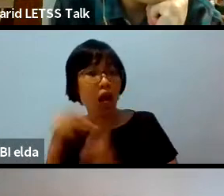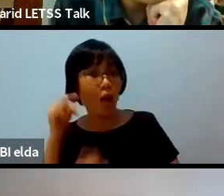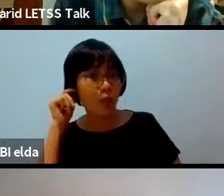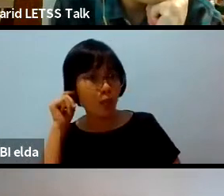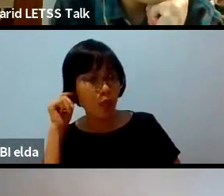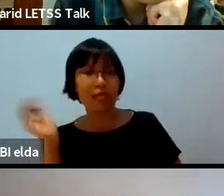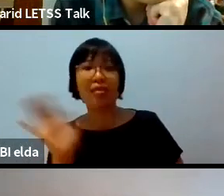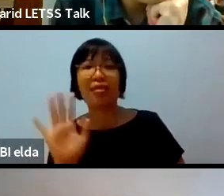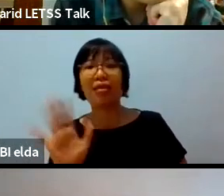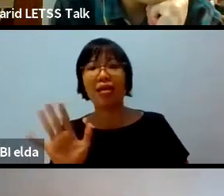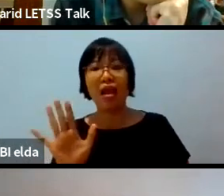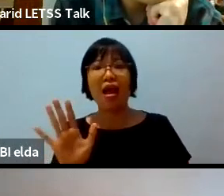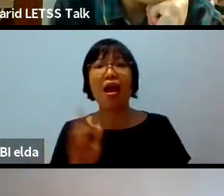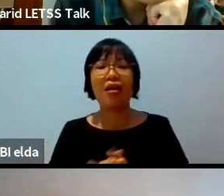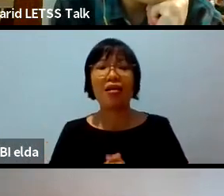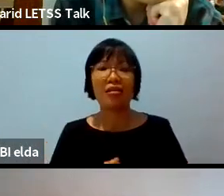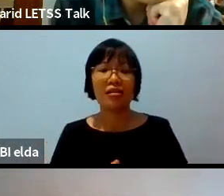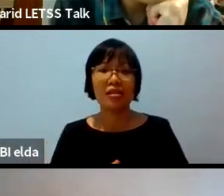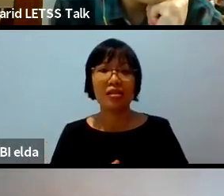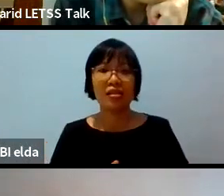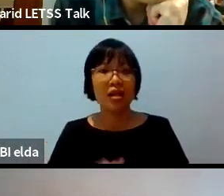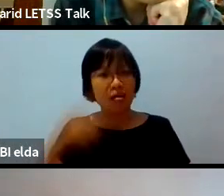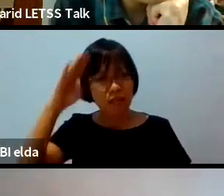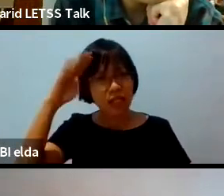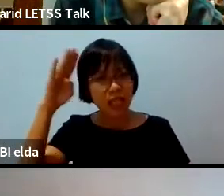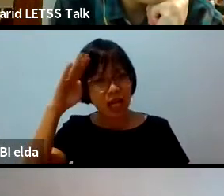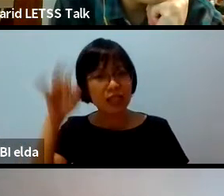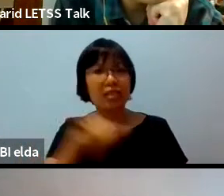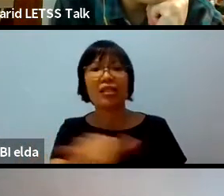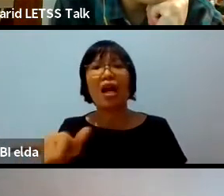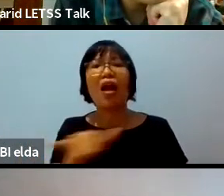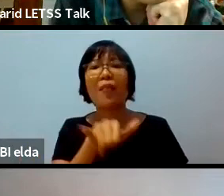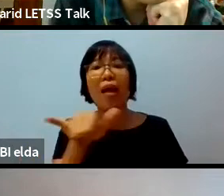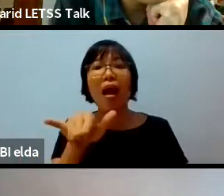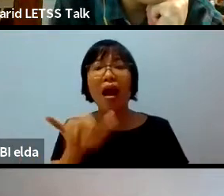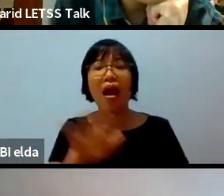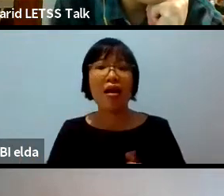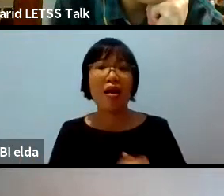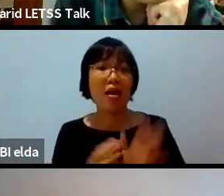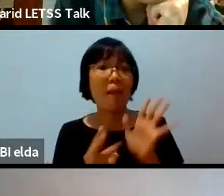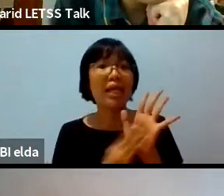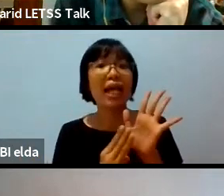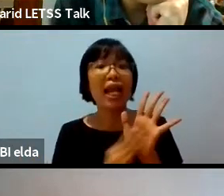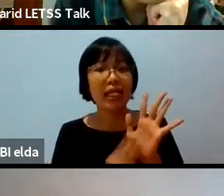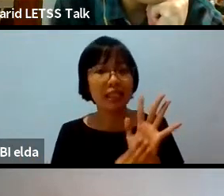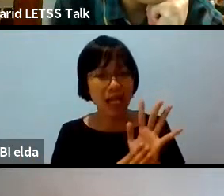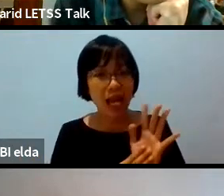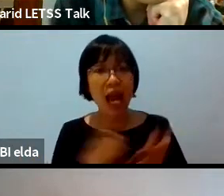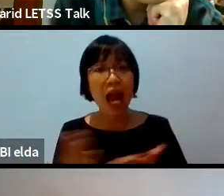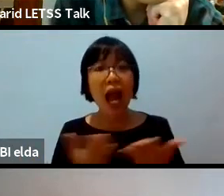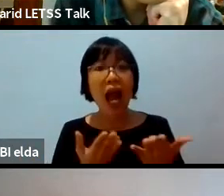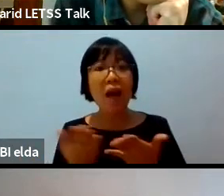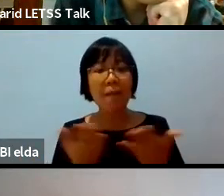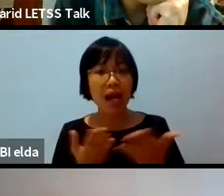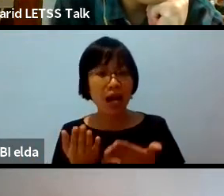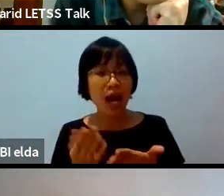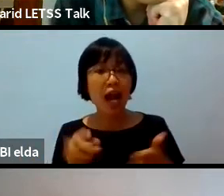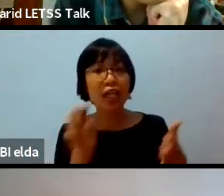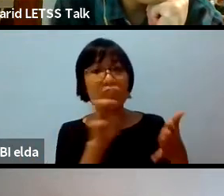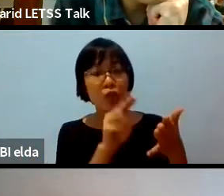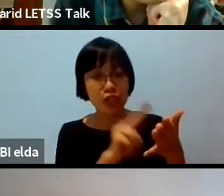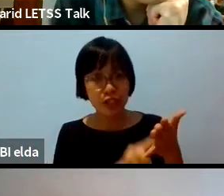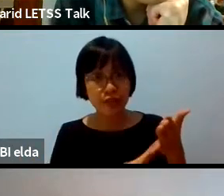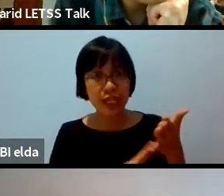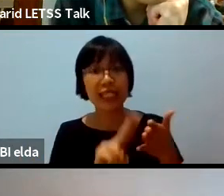di perguruan tinggi itu kode etik pun juga berbias juga, bukan berbias, juga memperhatikan laki-laki